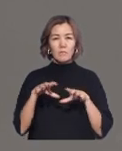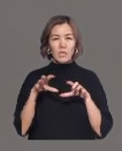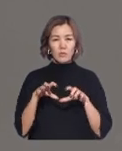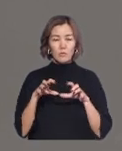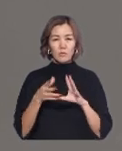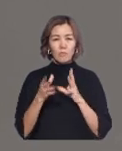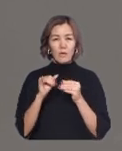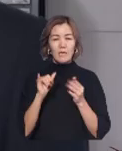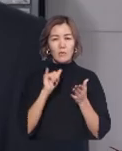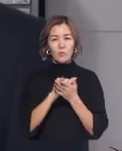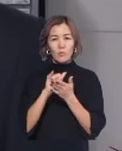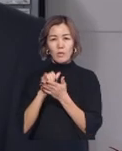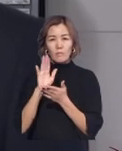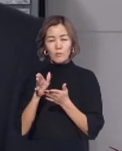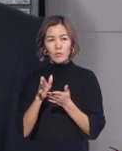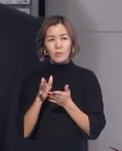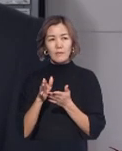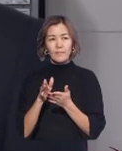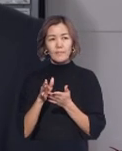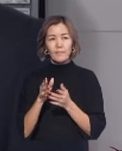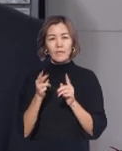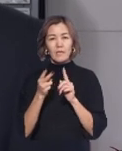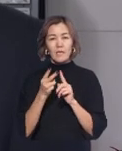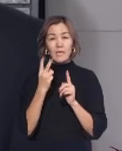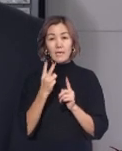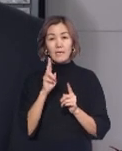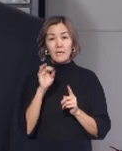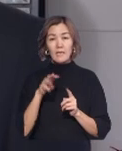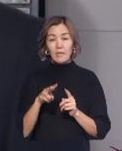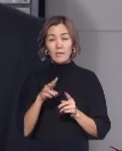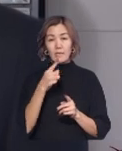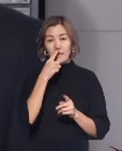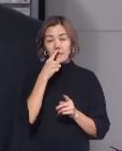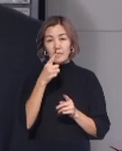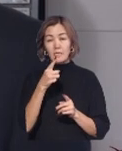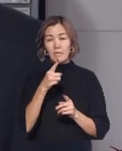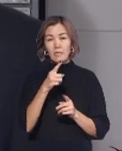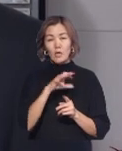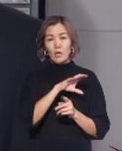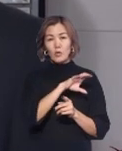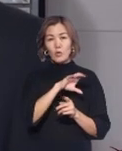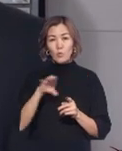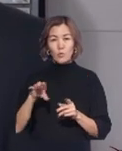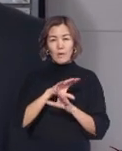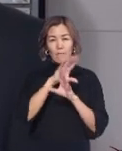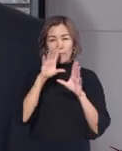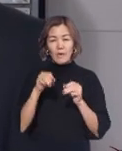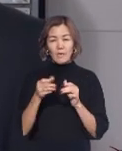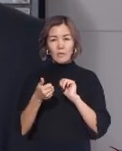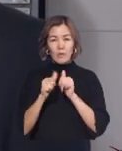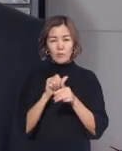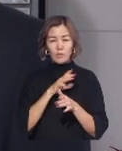уже орнатылады. Биылдыққа 2 километрдей межквартальный турбаларды ауыстырдық.